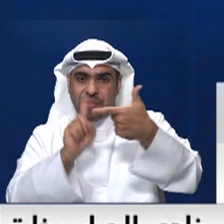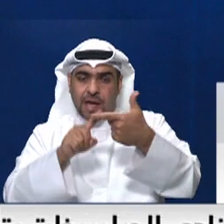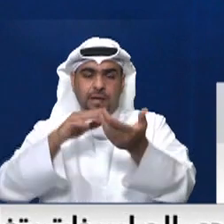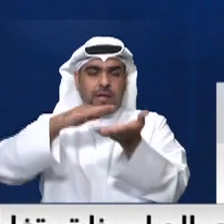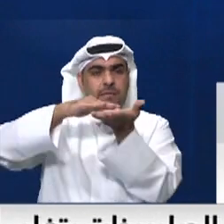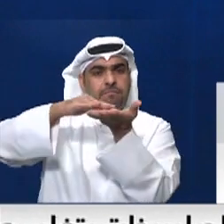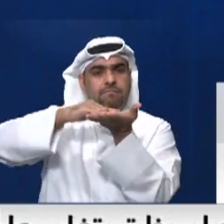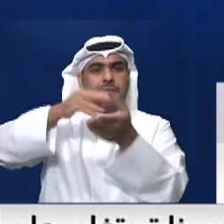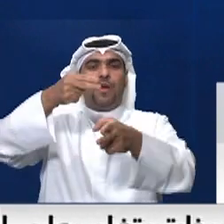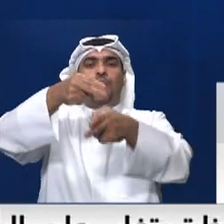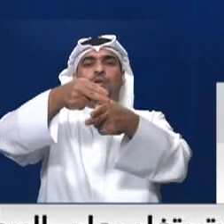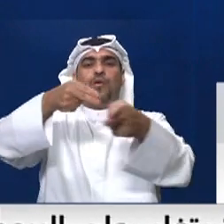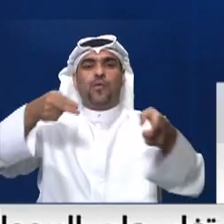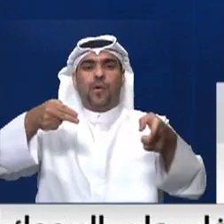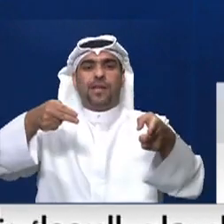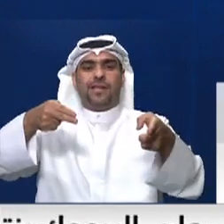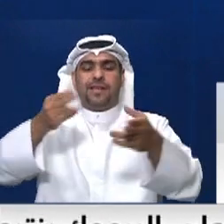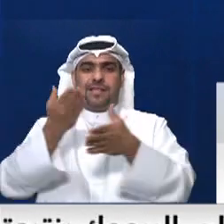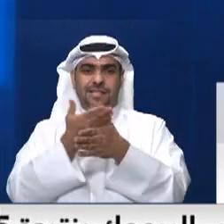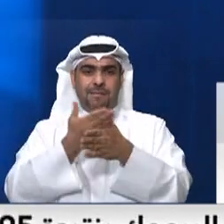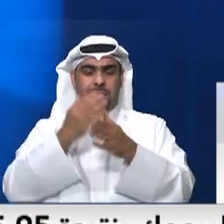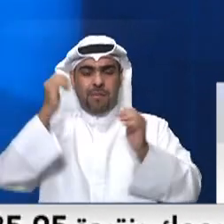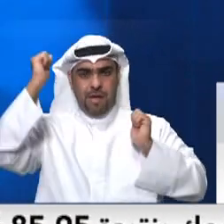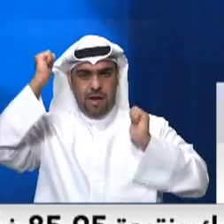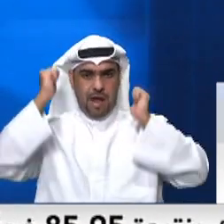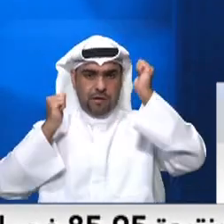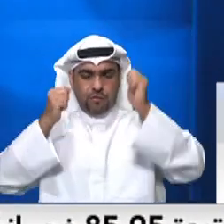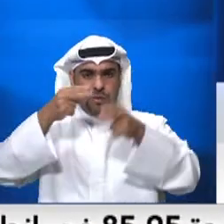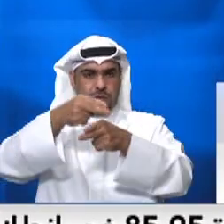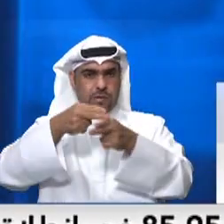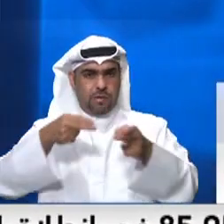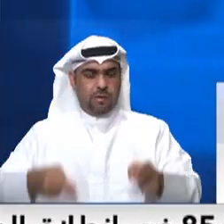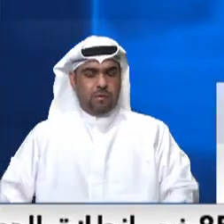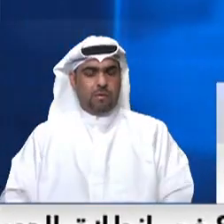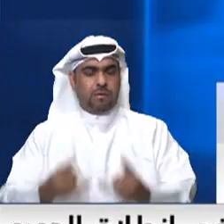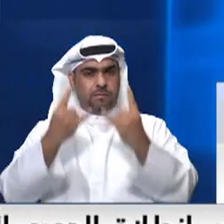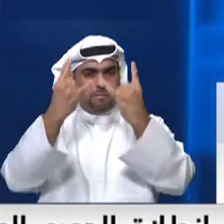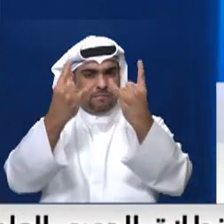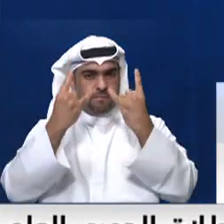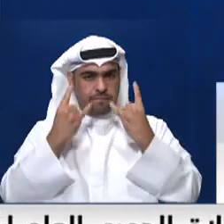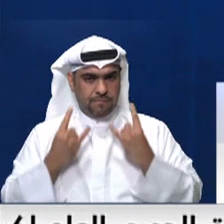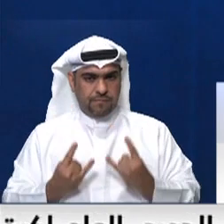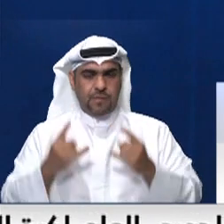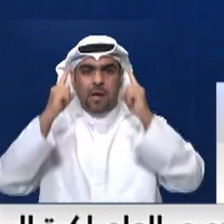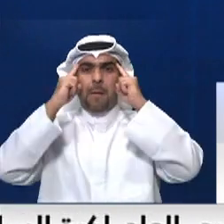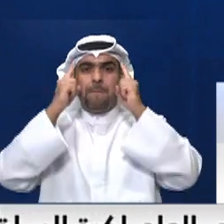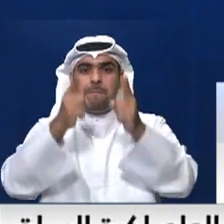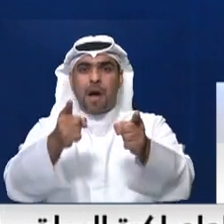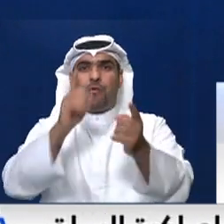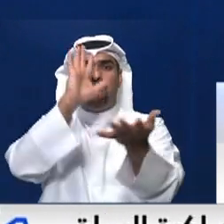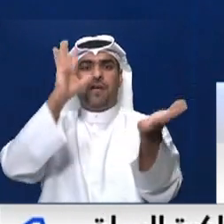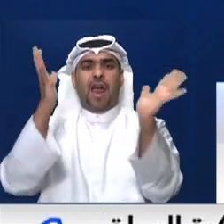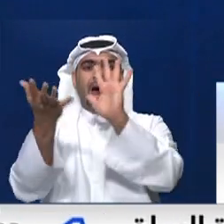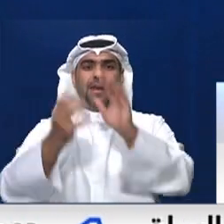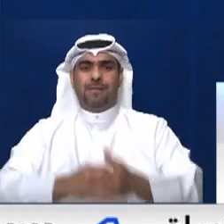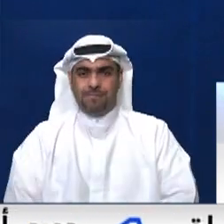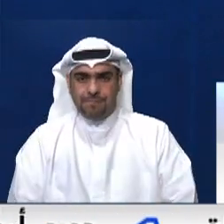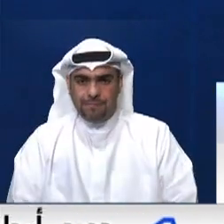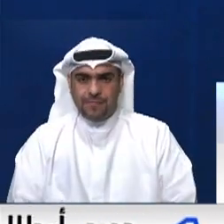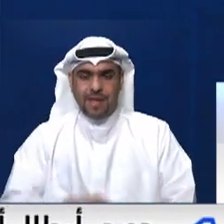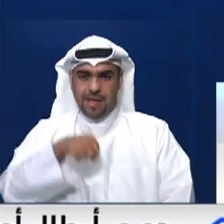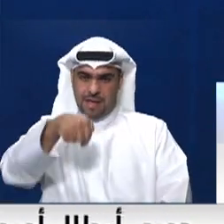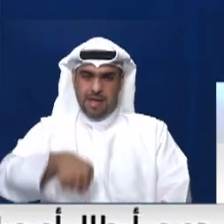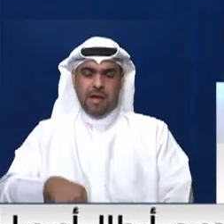ترجمة لدور الحرس الوطني الفاعل في المنظمة الدولية، مشيرا إلى مناقشة عدد